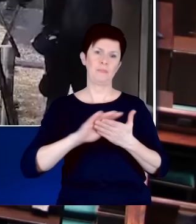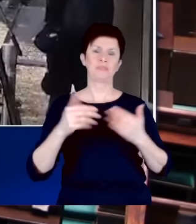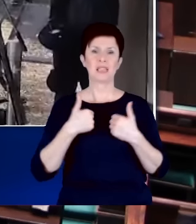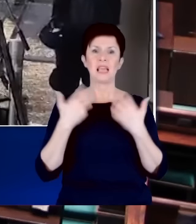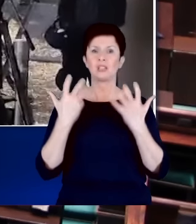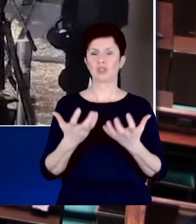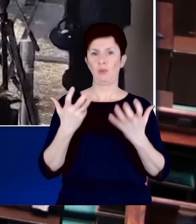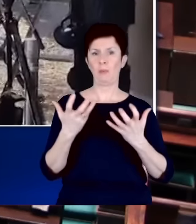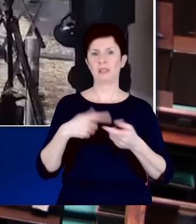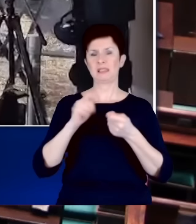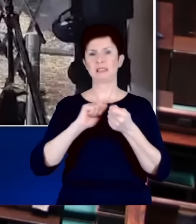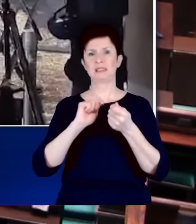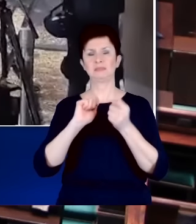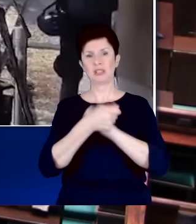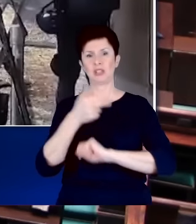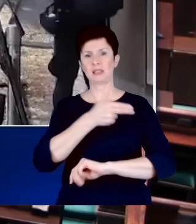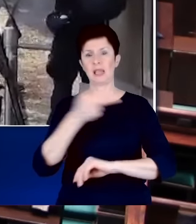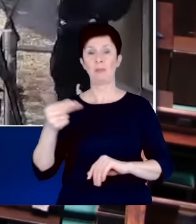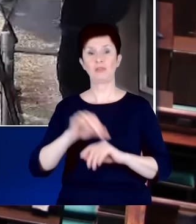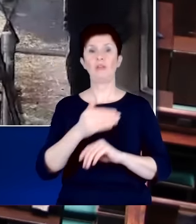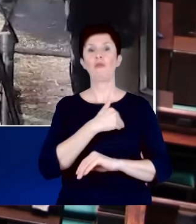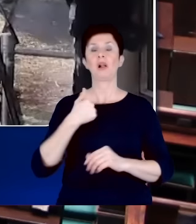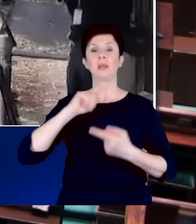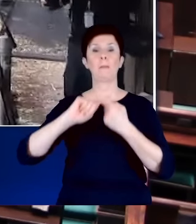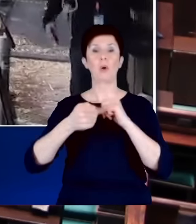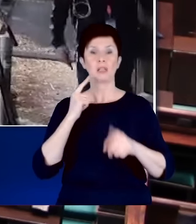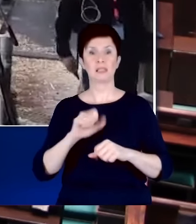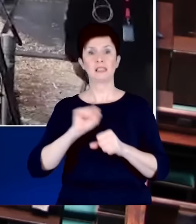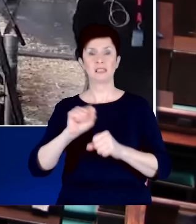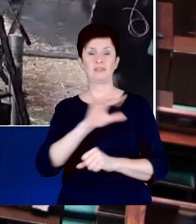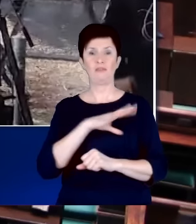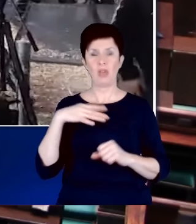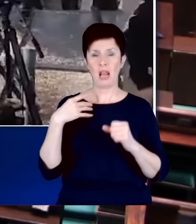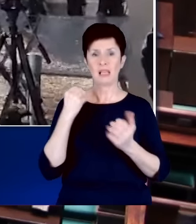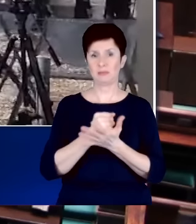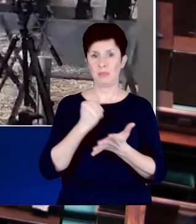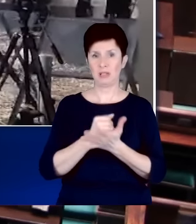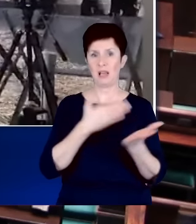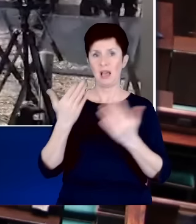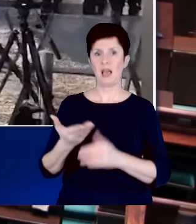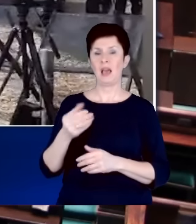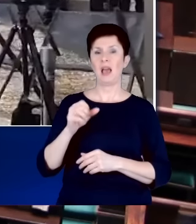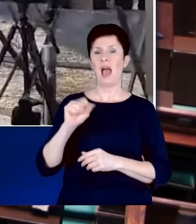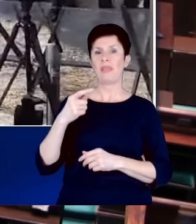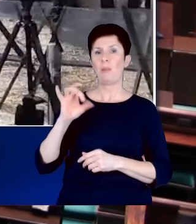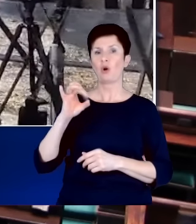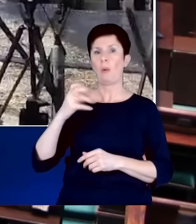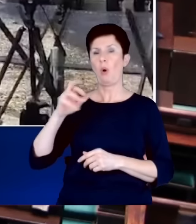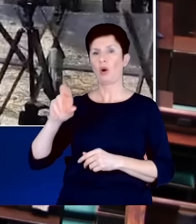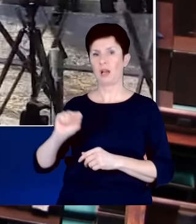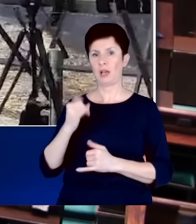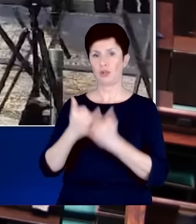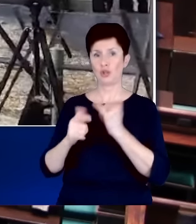zmienili jeszcze temat. W polskiej polityce też się wiele dzieje. Pan poseł Adam Gomoła z Polski 2050, jeżeli pan chce się odnieść